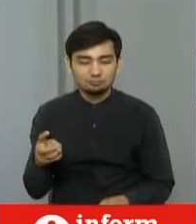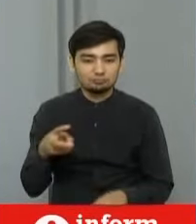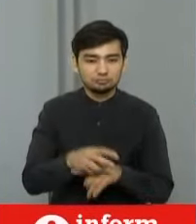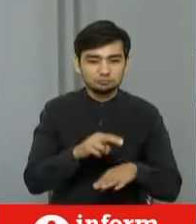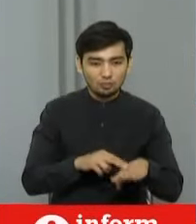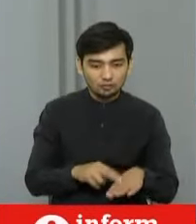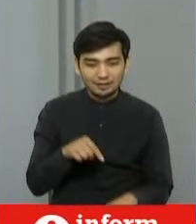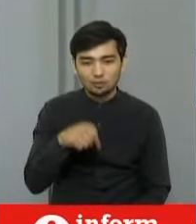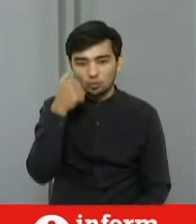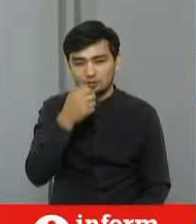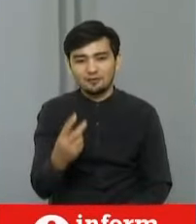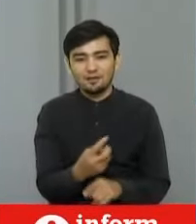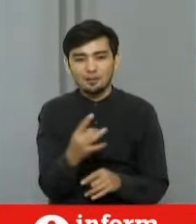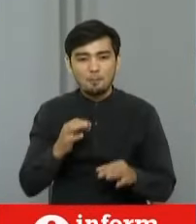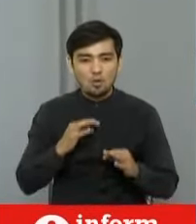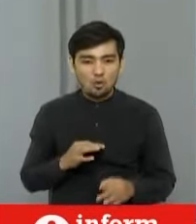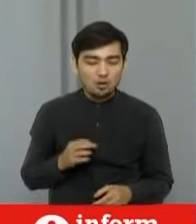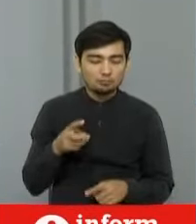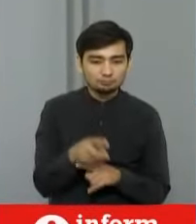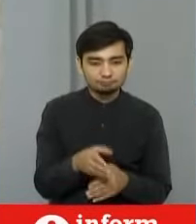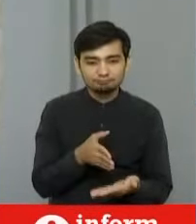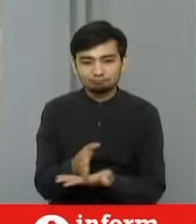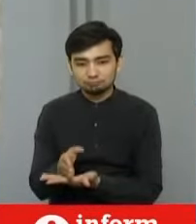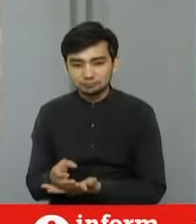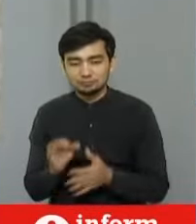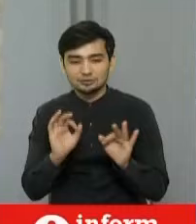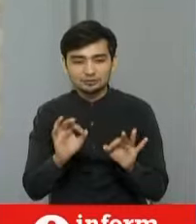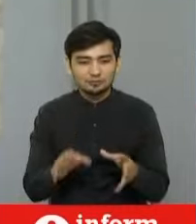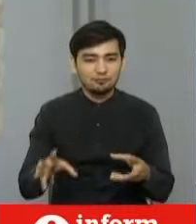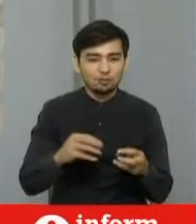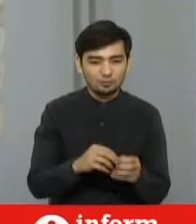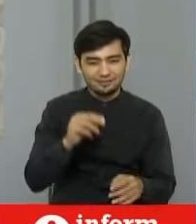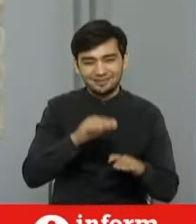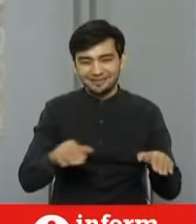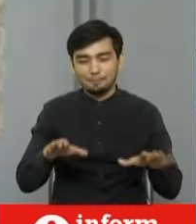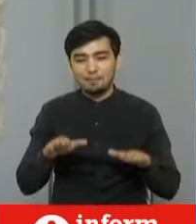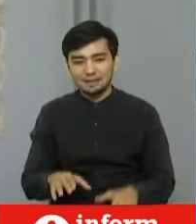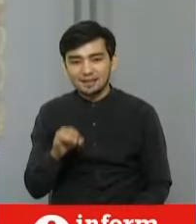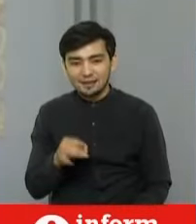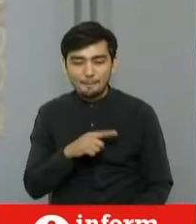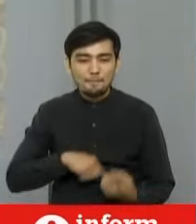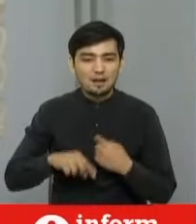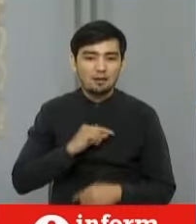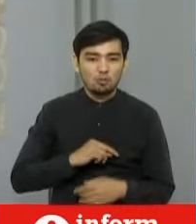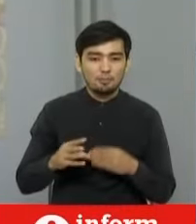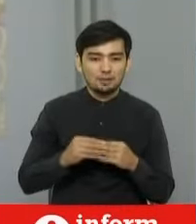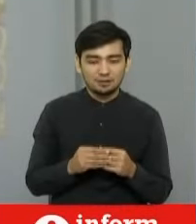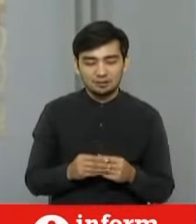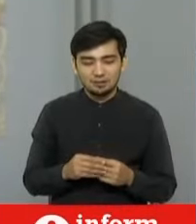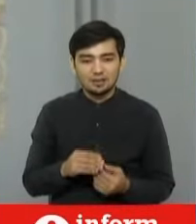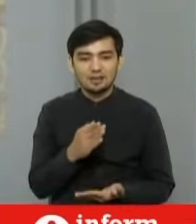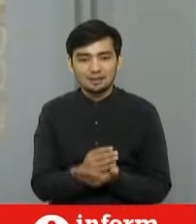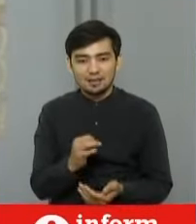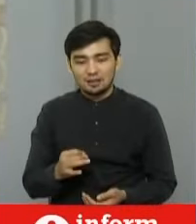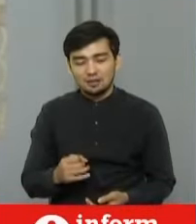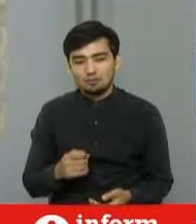В этом году уже два раза прокуроры проводили профилактические мероприятия среди учеников. Мы работаем с ними бок о бок.